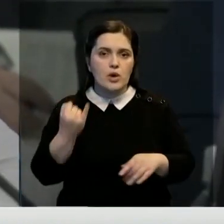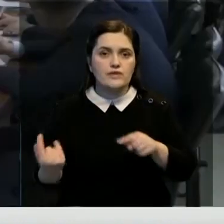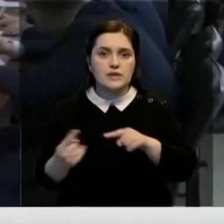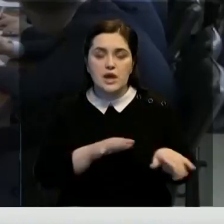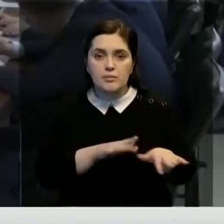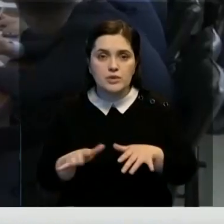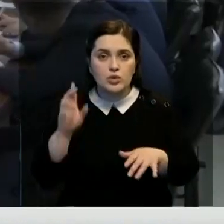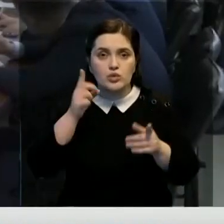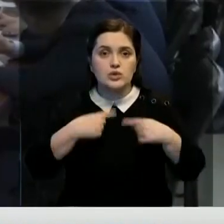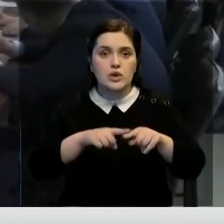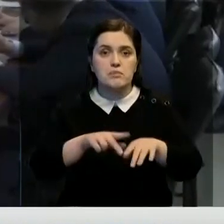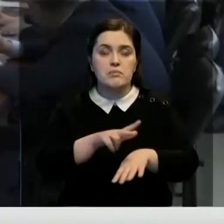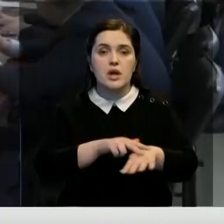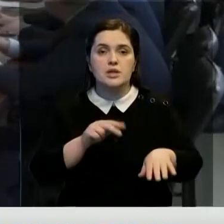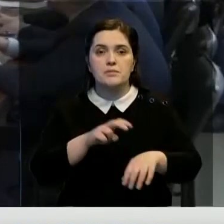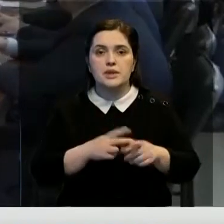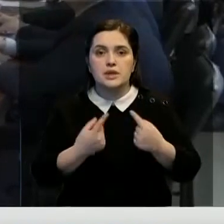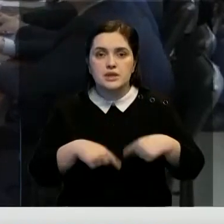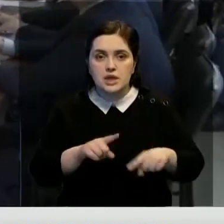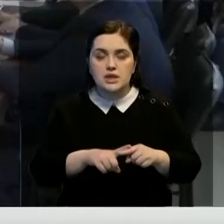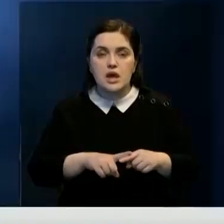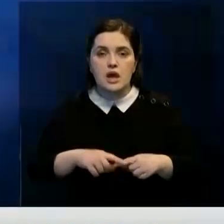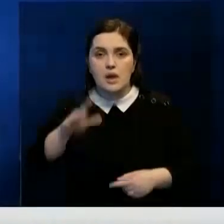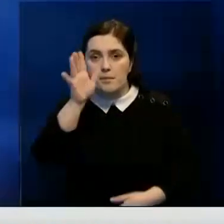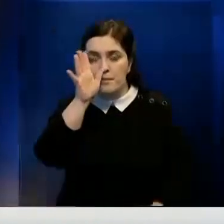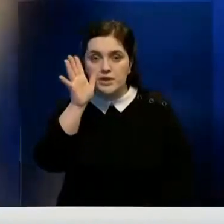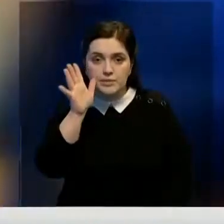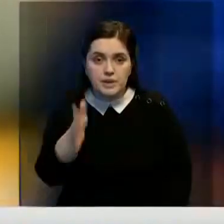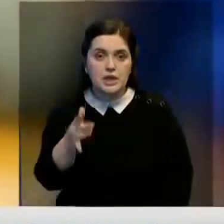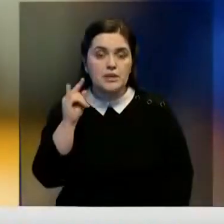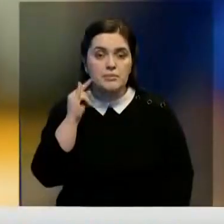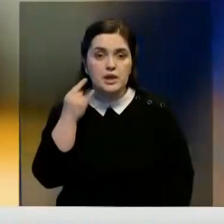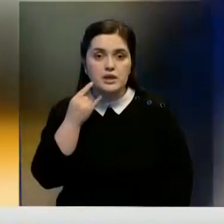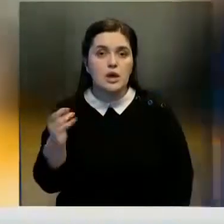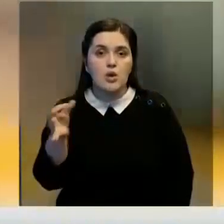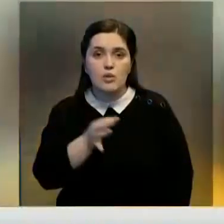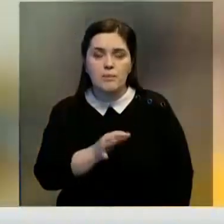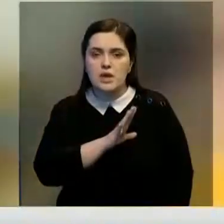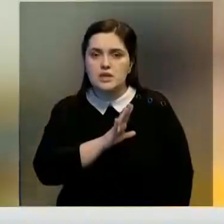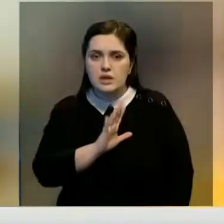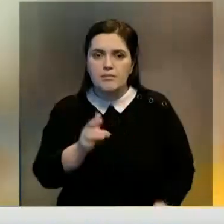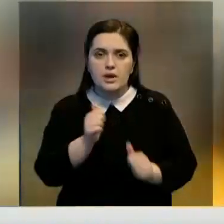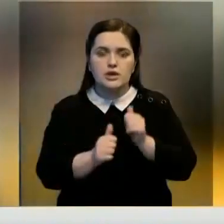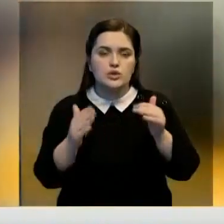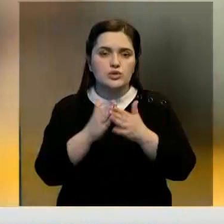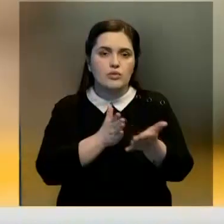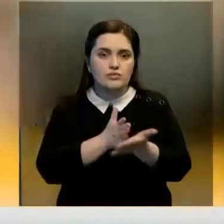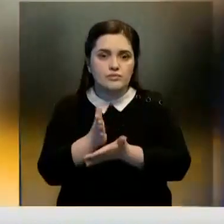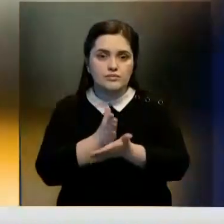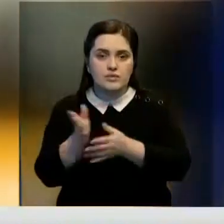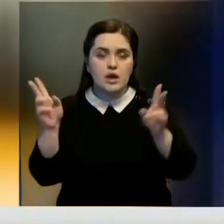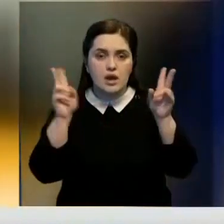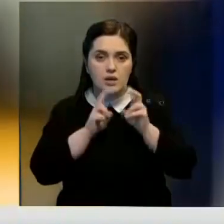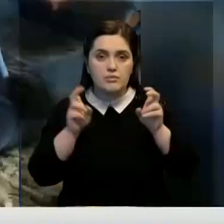взаимодействие между госорганами, полицией и медорганизациями. Кроме этого, почти 5 лет в Павлодарской области не проводили